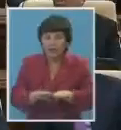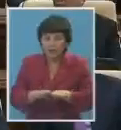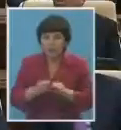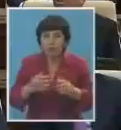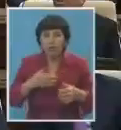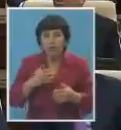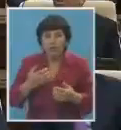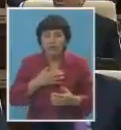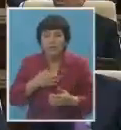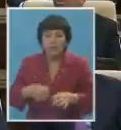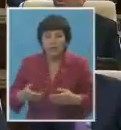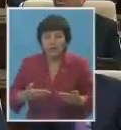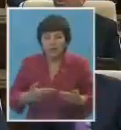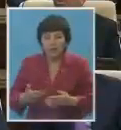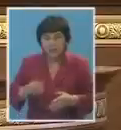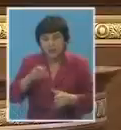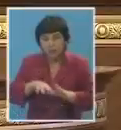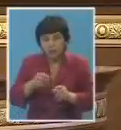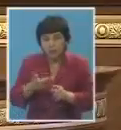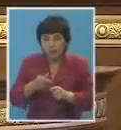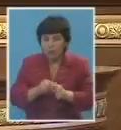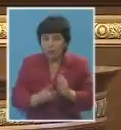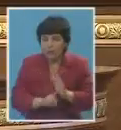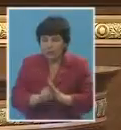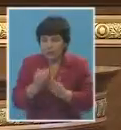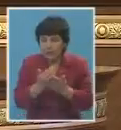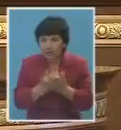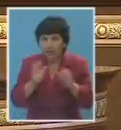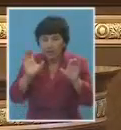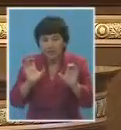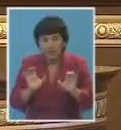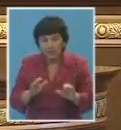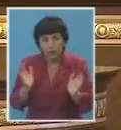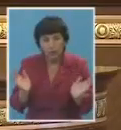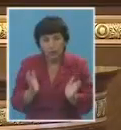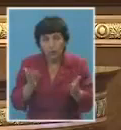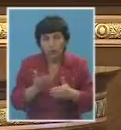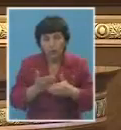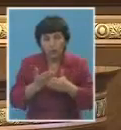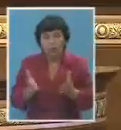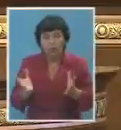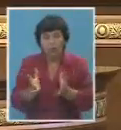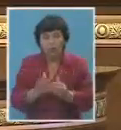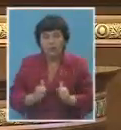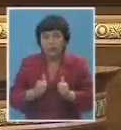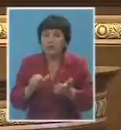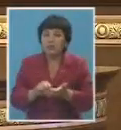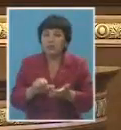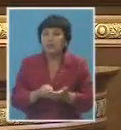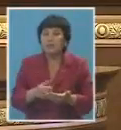ерекше қадамдар. Депутаттарымыз осы бастамаларды заң жағынан қолдауға әрине белсене